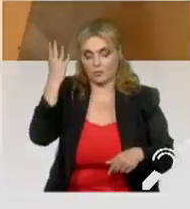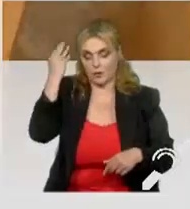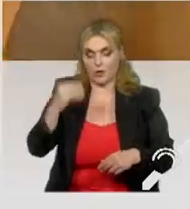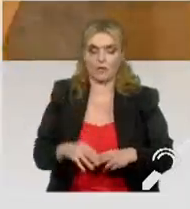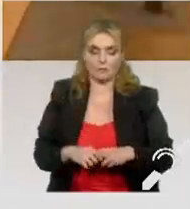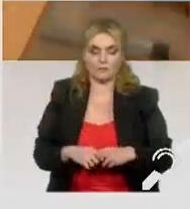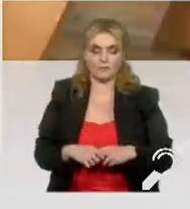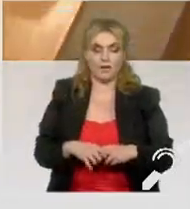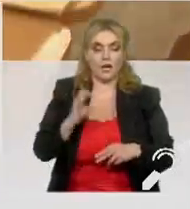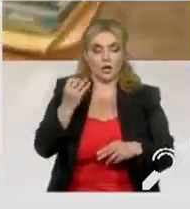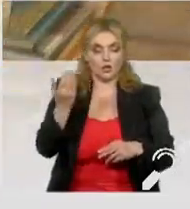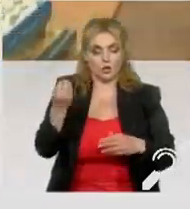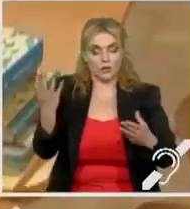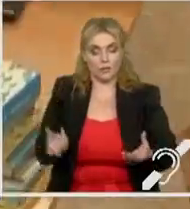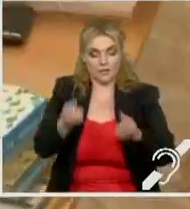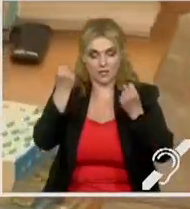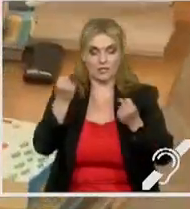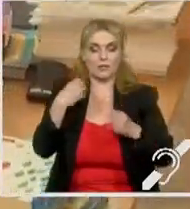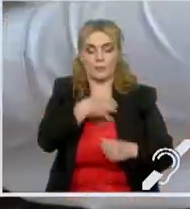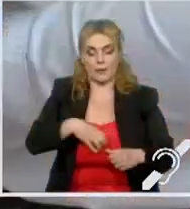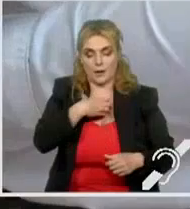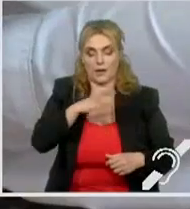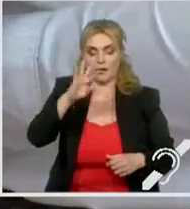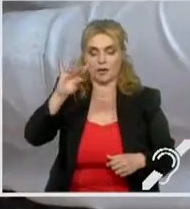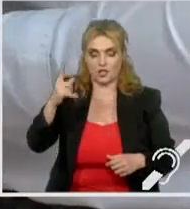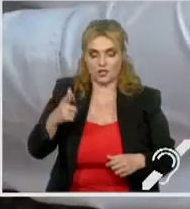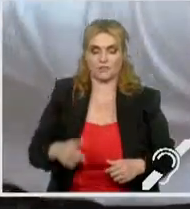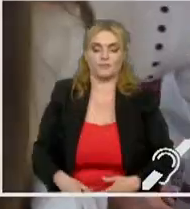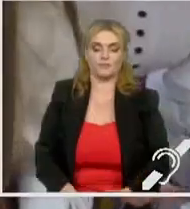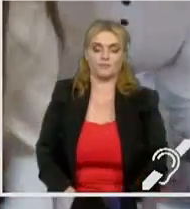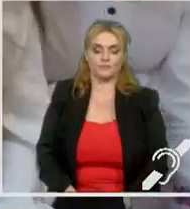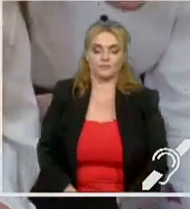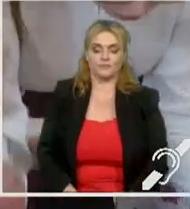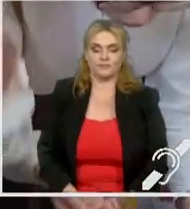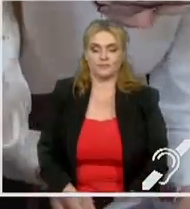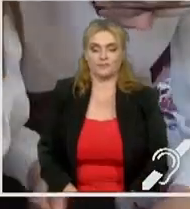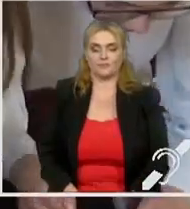Moldova, Primăria Iași, Opera Națională Română Iași și Palatul Copiilor din